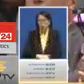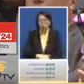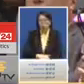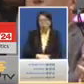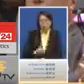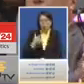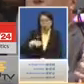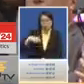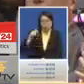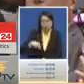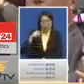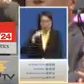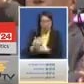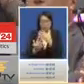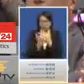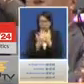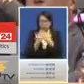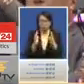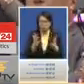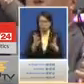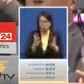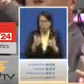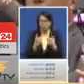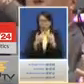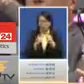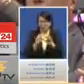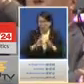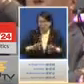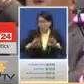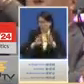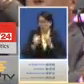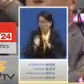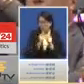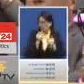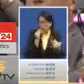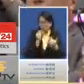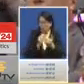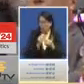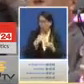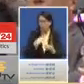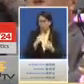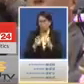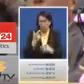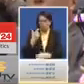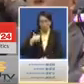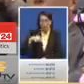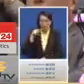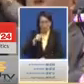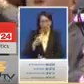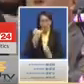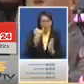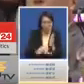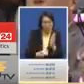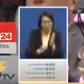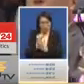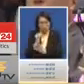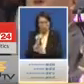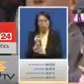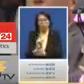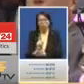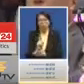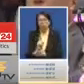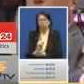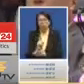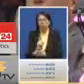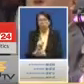าจำคุกประเด็นที่คุยกันไม่ได้หมายความว่าท่านถูกศาลชี้ว่าท่านผิดท่านถูก